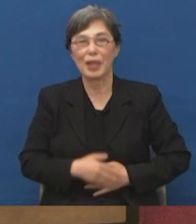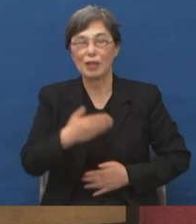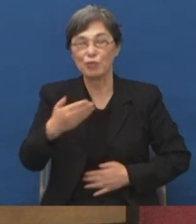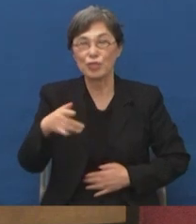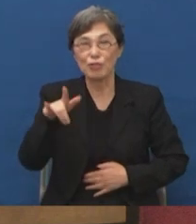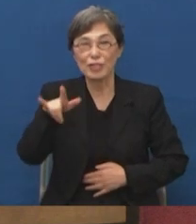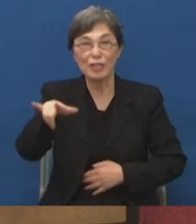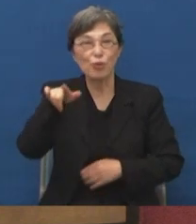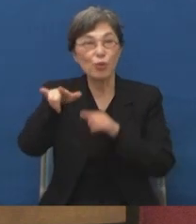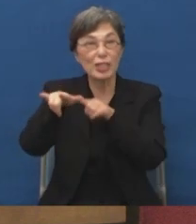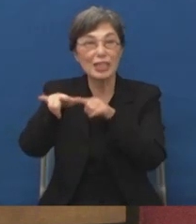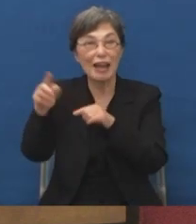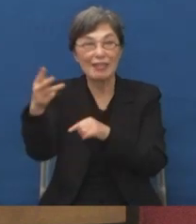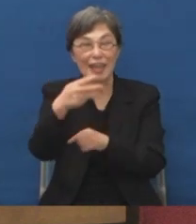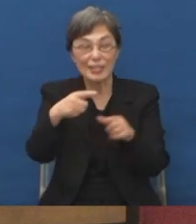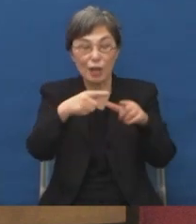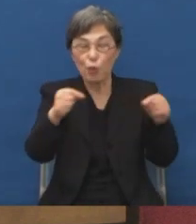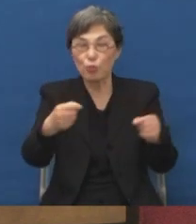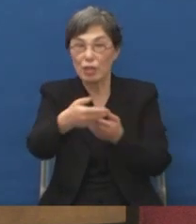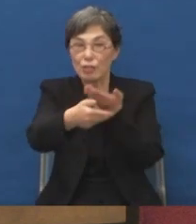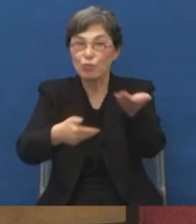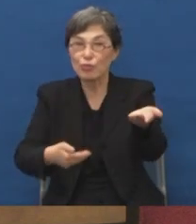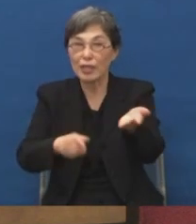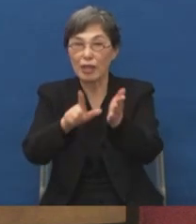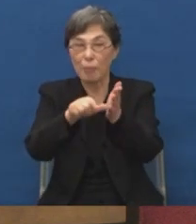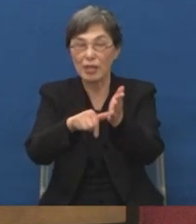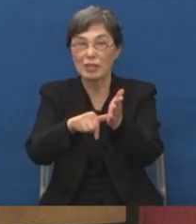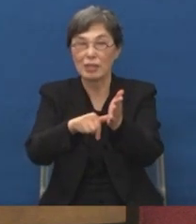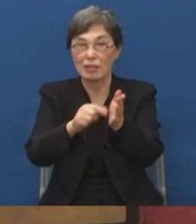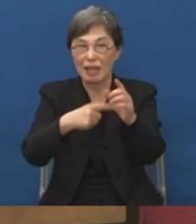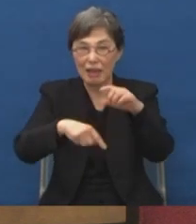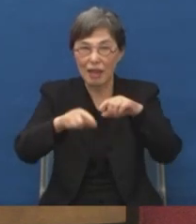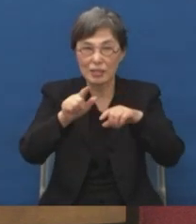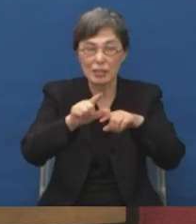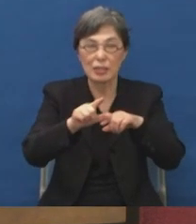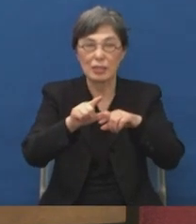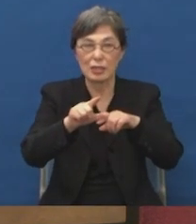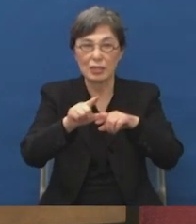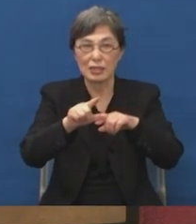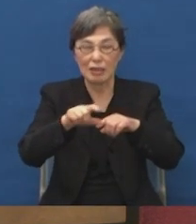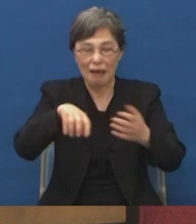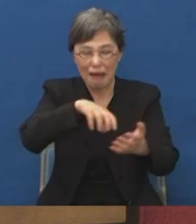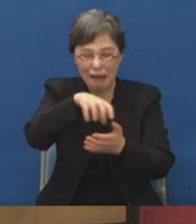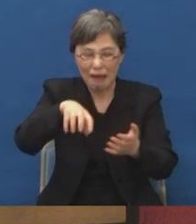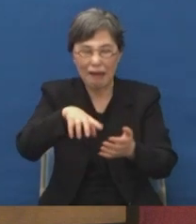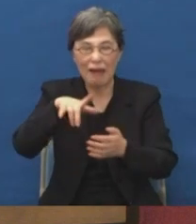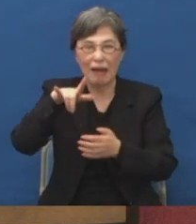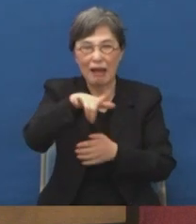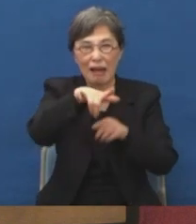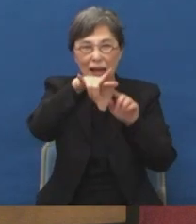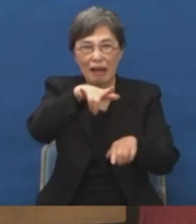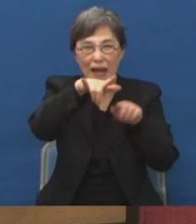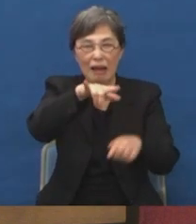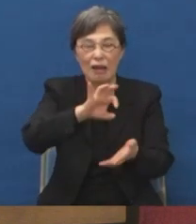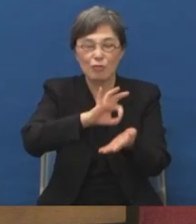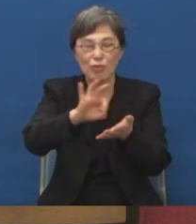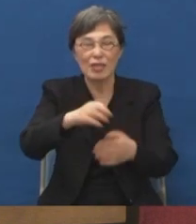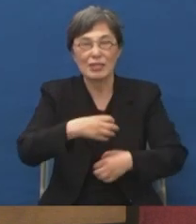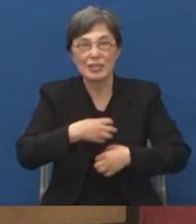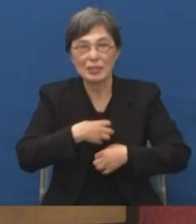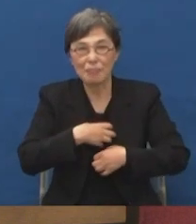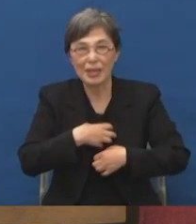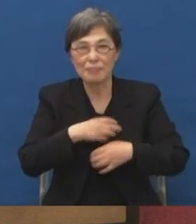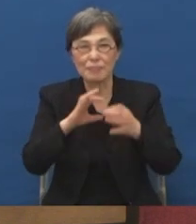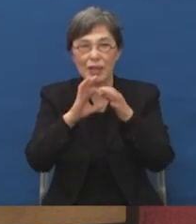機が第三国に輸出された場合、さらに破滅的な攻撃に使用される危険性があ